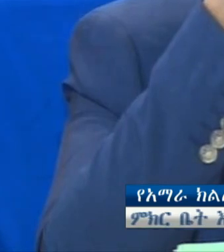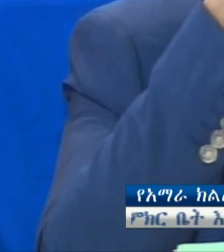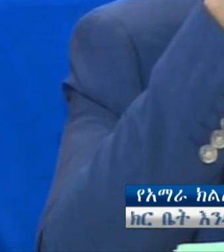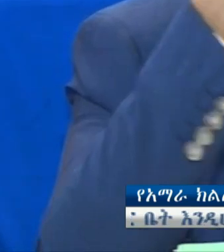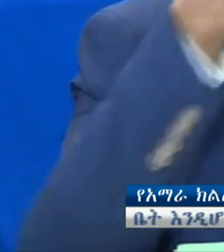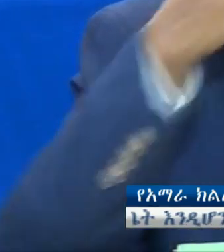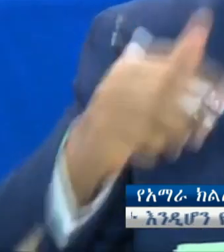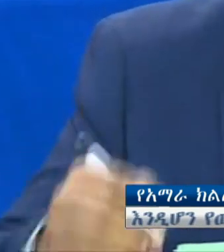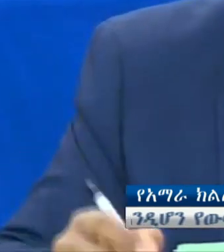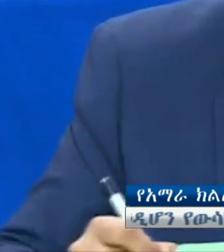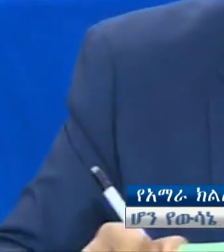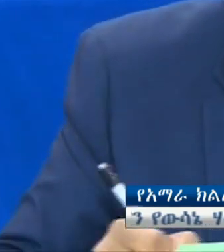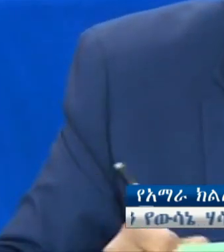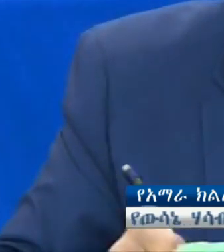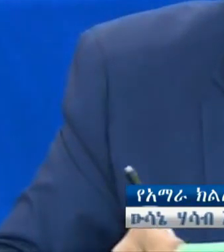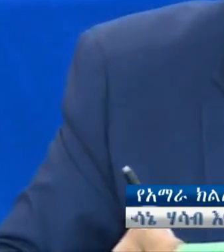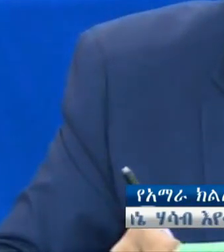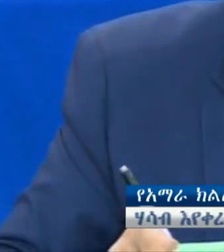አመሰግናለሁ የተከበሩ አፈ ጉባኤ።